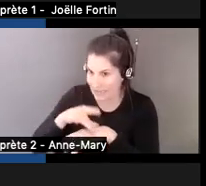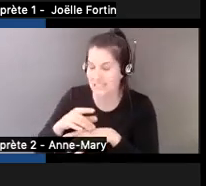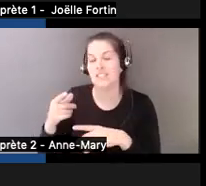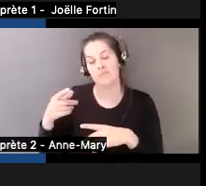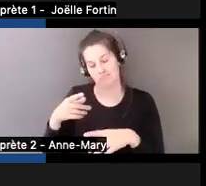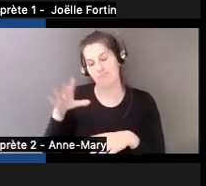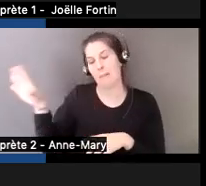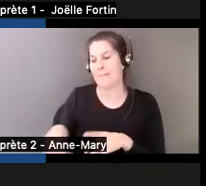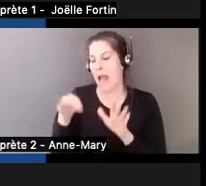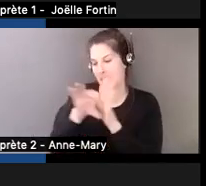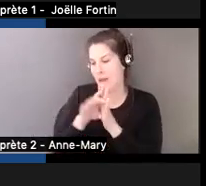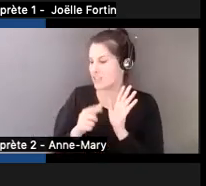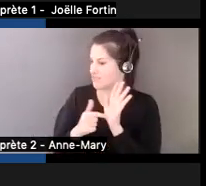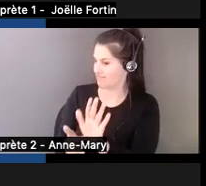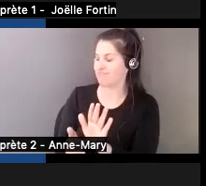indices visuels.